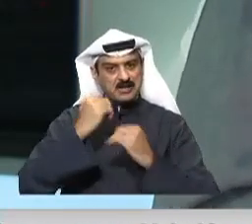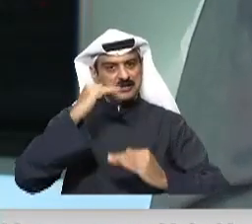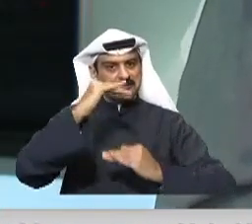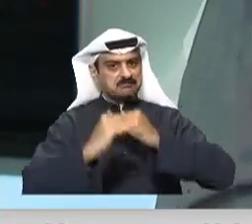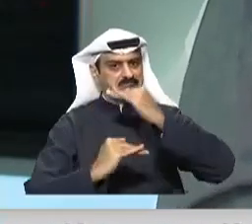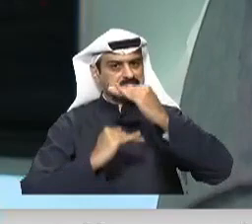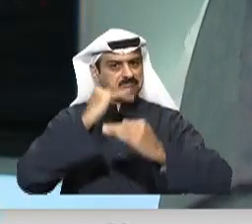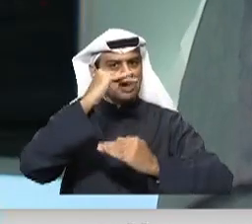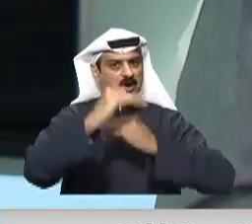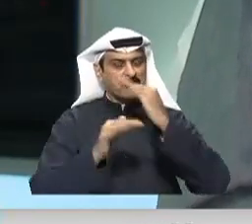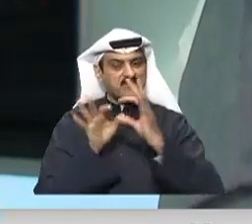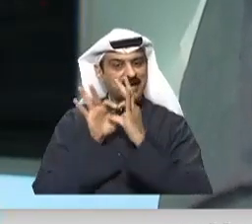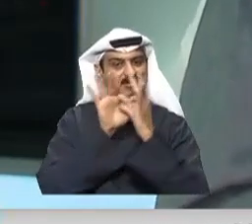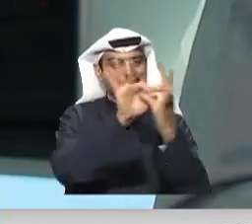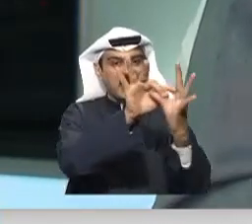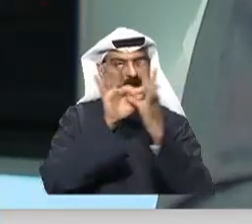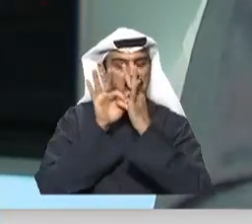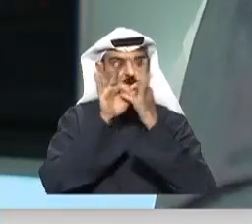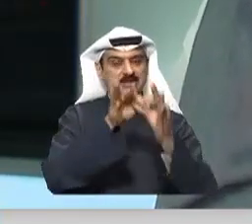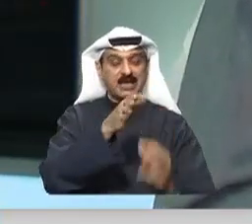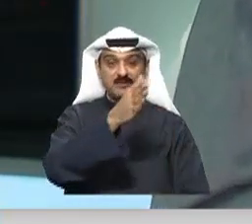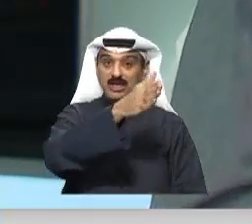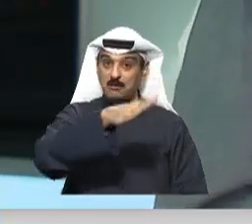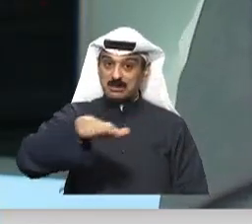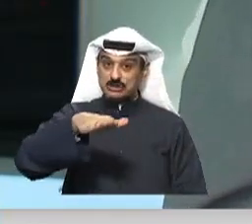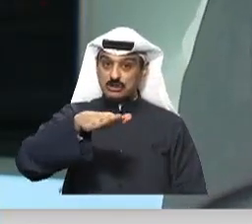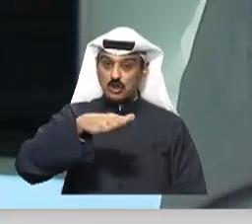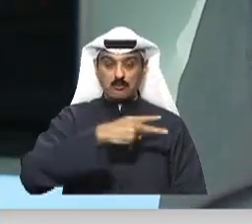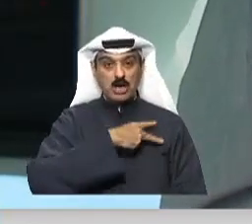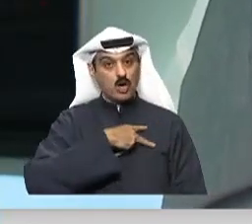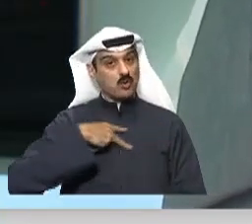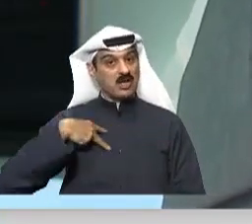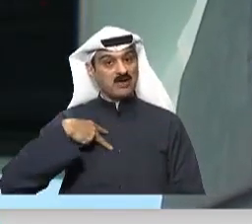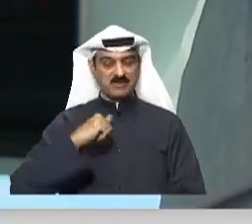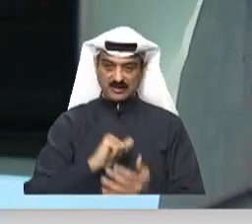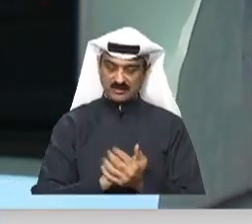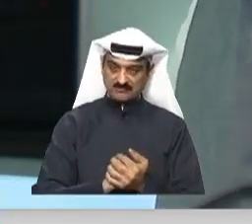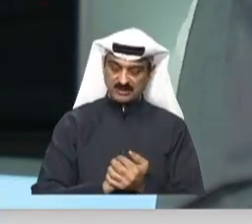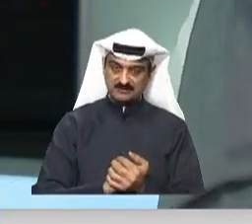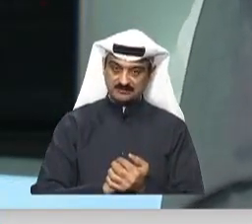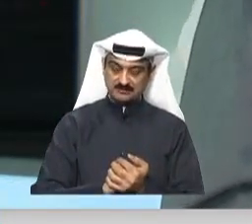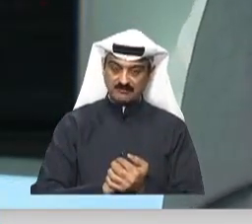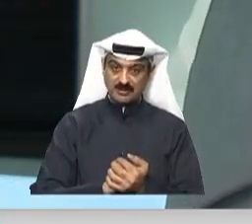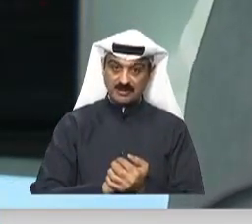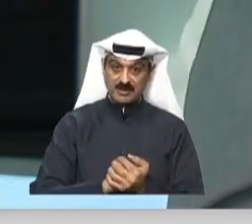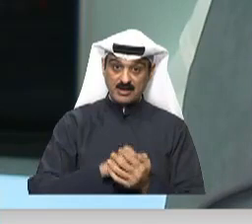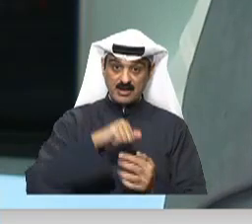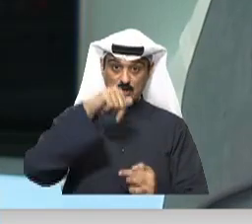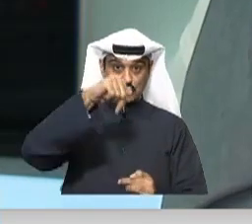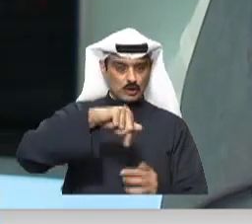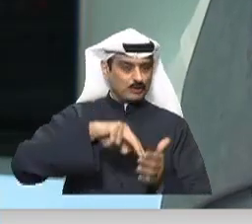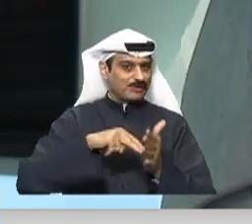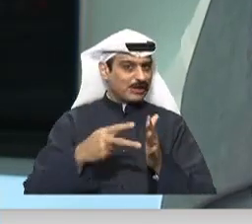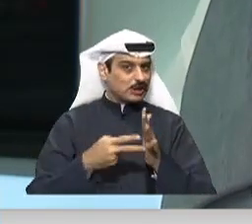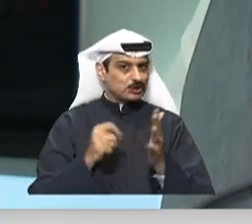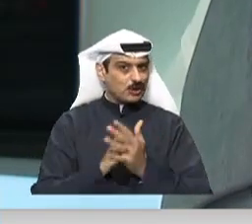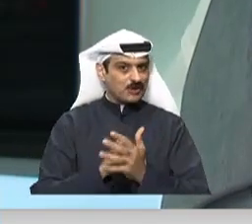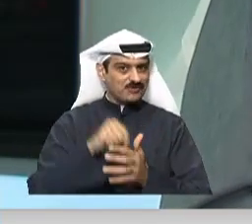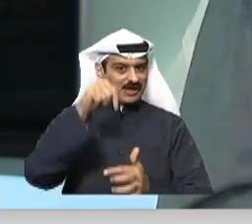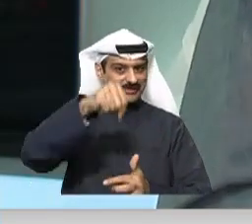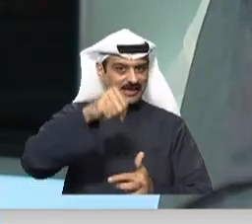همم العلاقه ما بين السلطتين التشريعيه والتنفيذيه همم من خلال همم